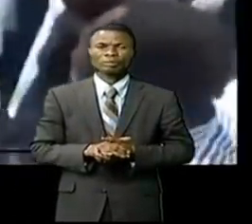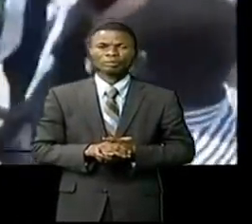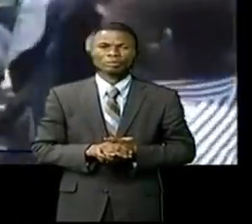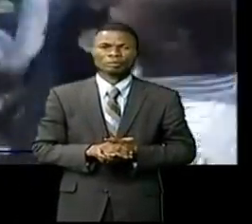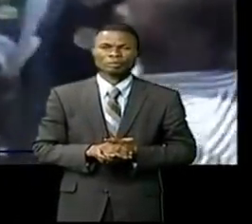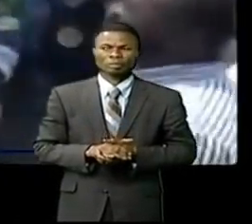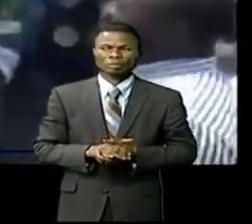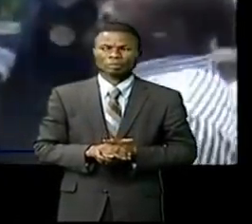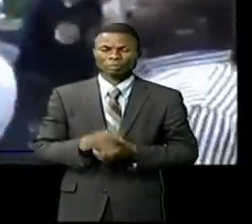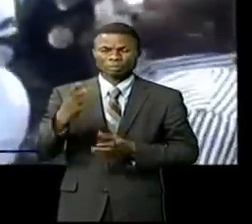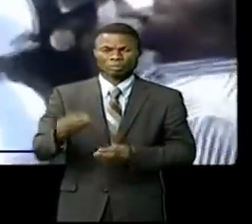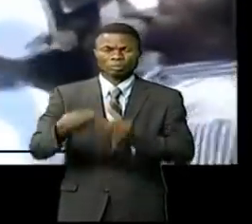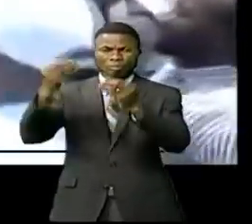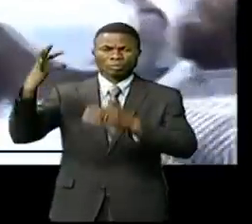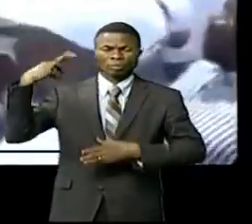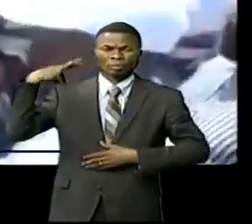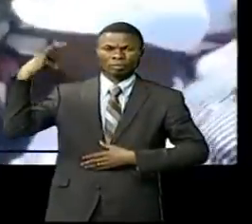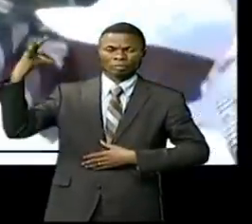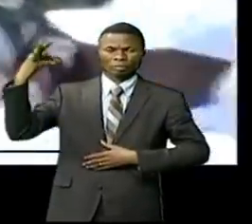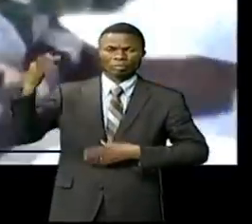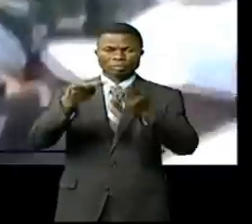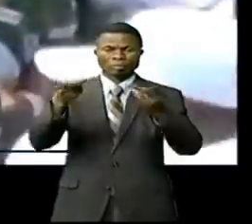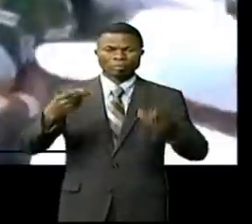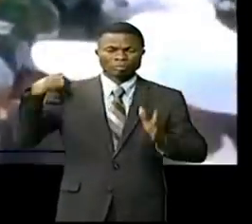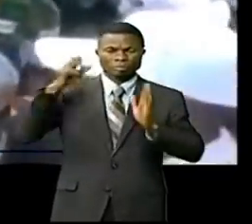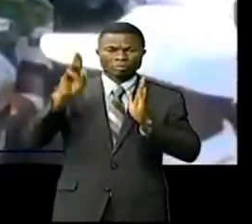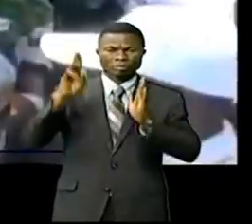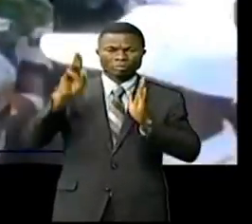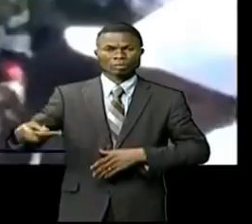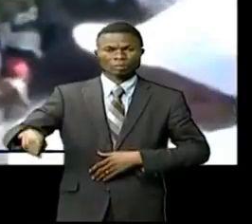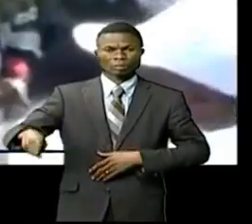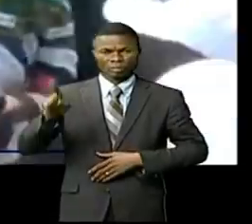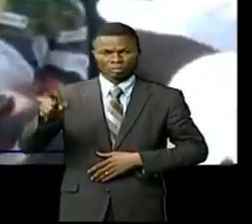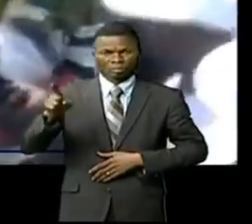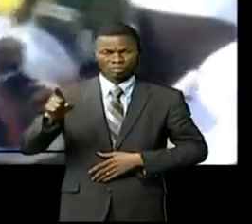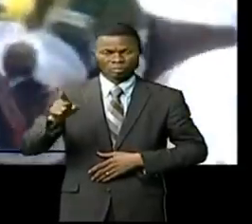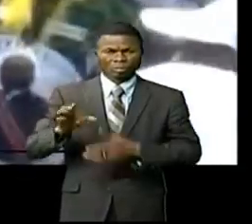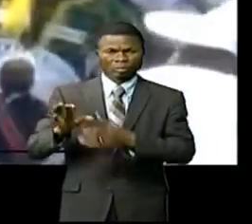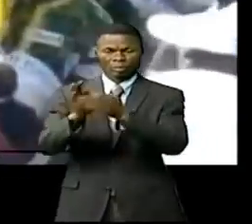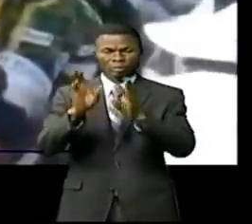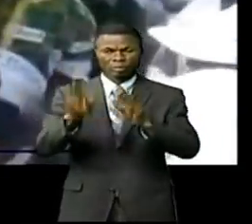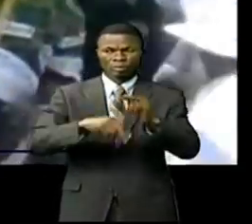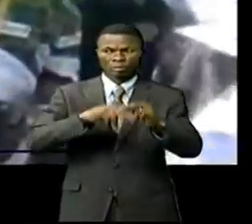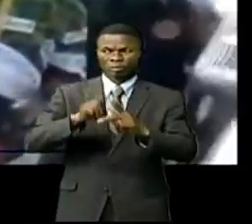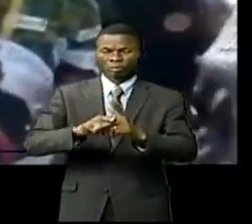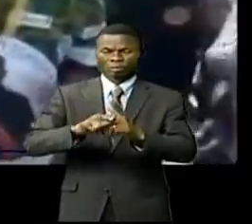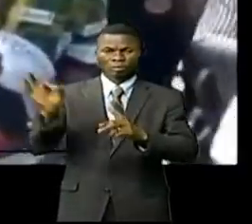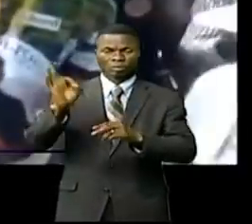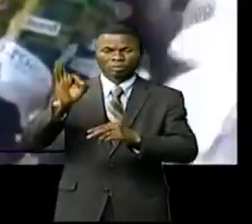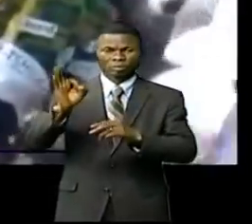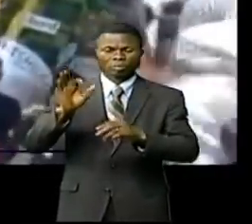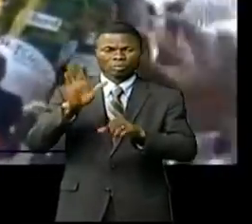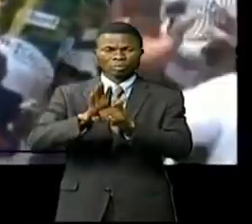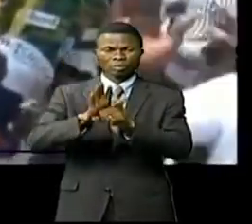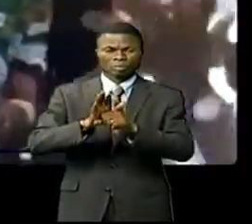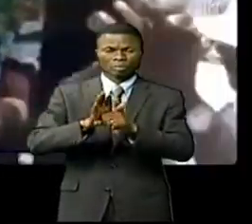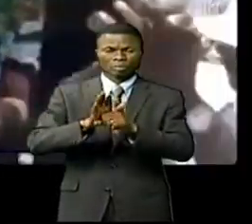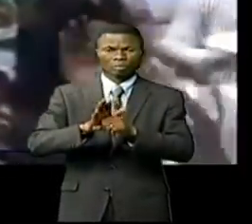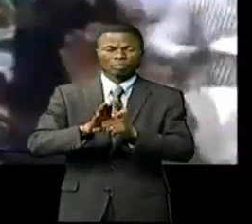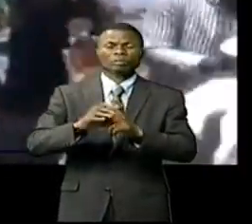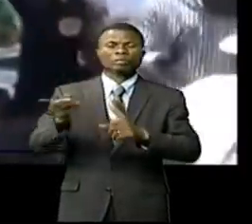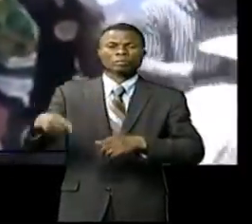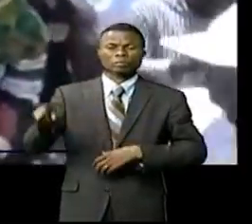C'est pour déposer sa candidature au poste de gouverneur de la Tchopo que le coordonnateur national de la force alternative pour le renouveau de la